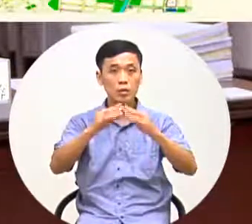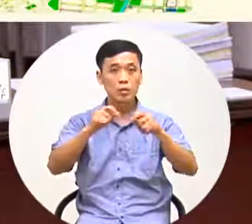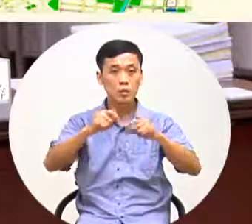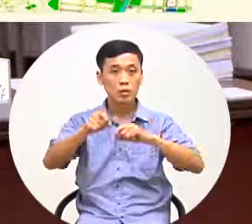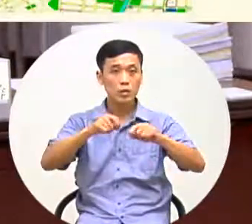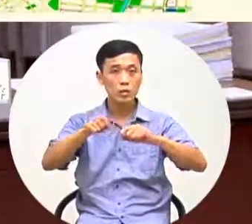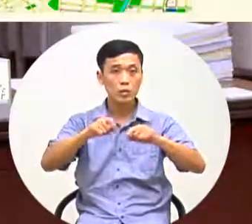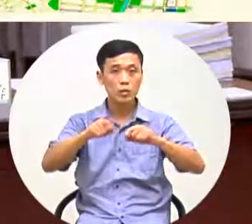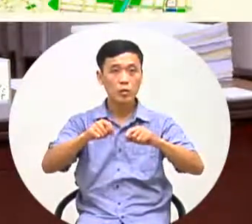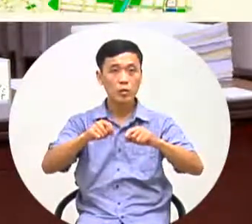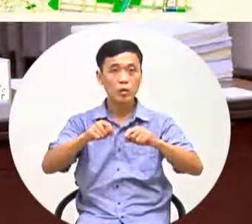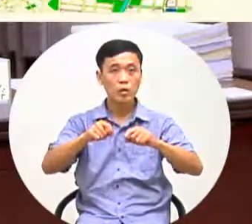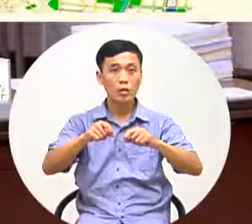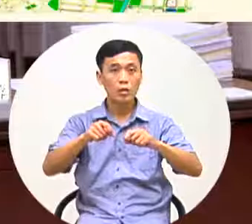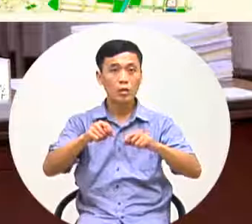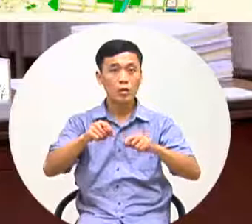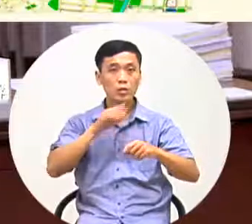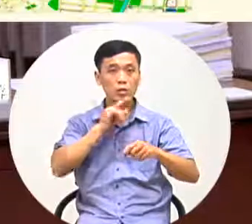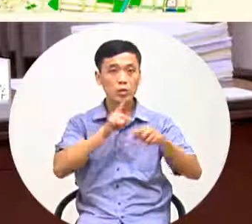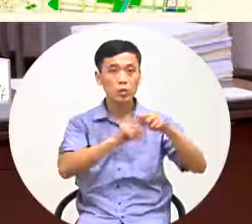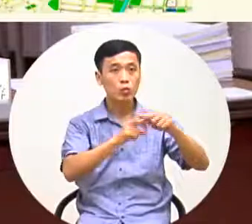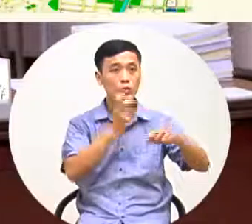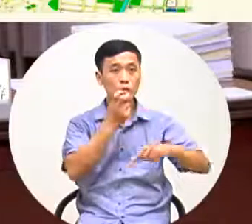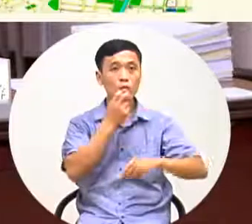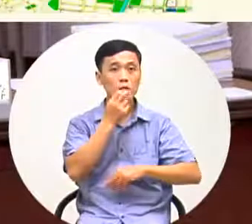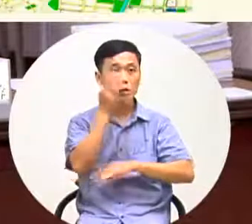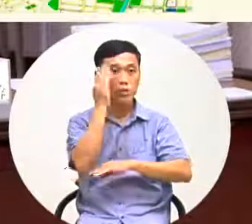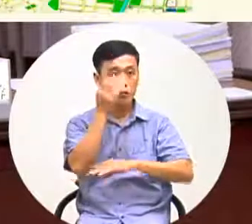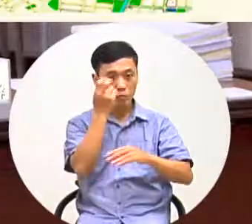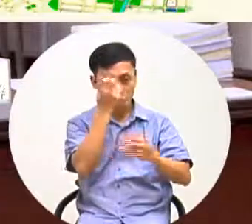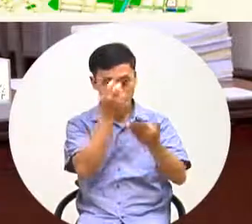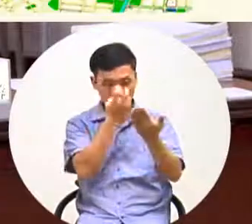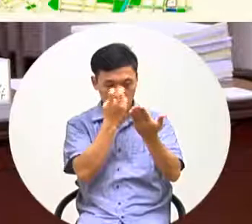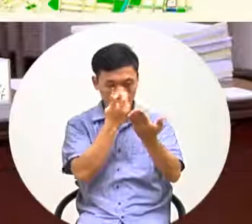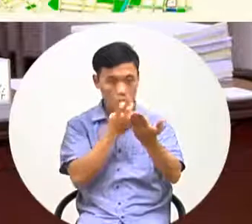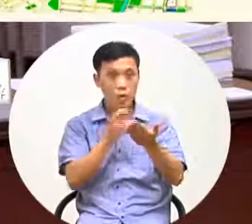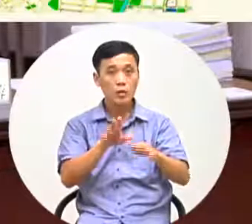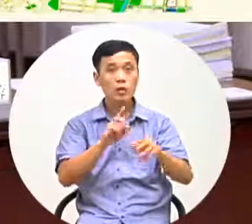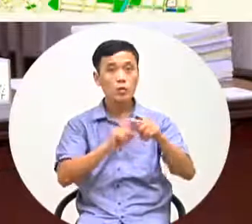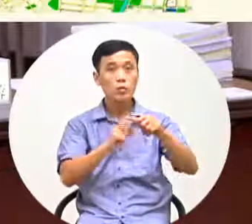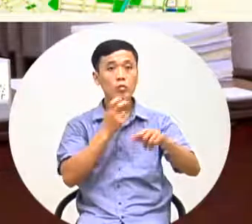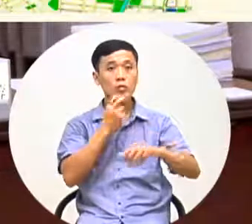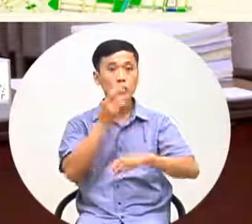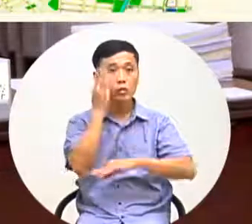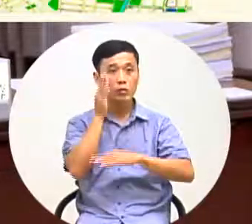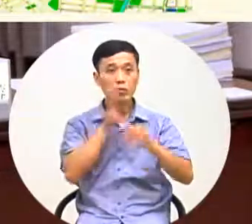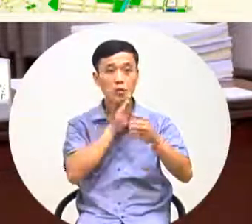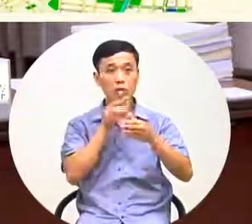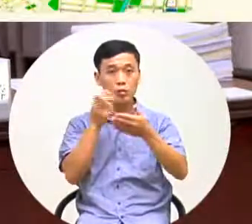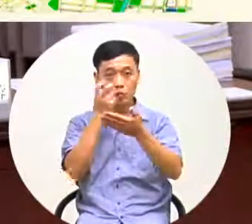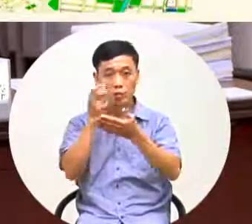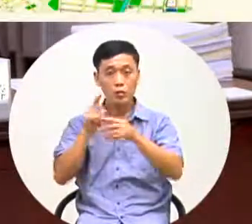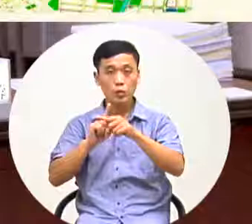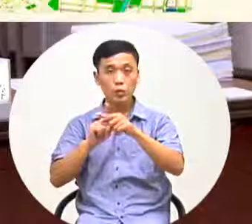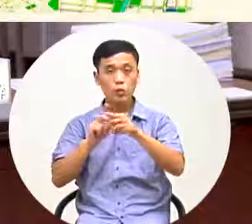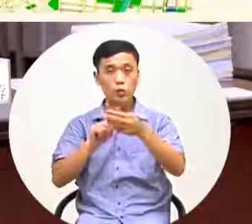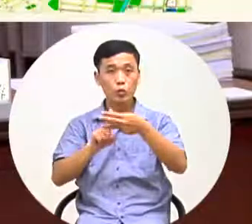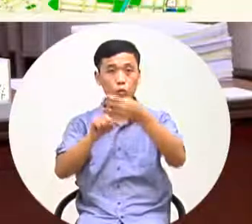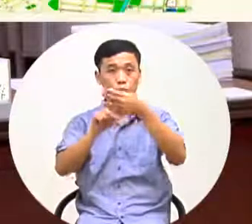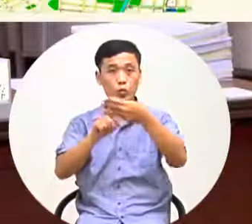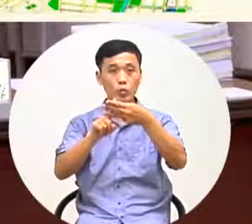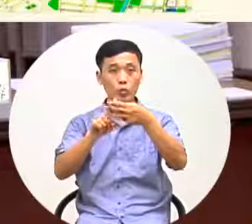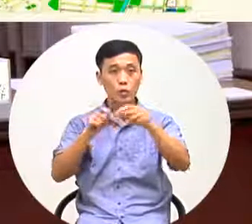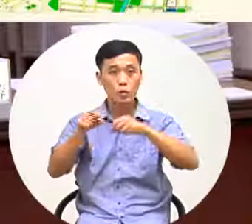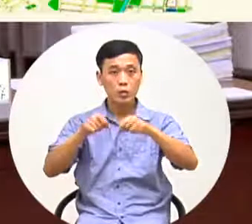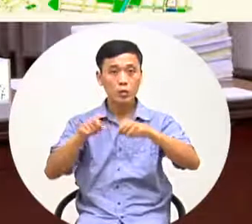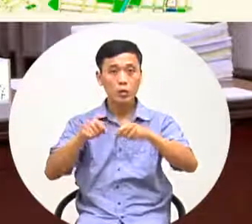中央的审查。即卖中央是审查主要计划，项目计划是交予地方政府来做审查。所以